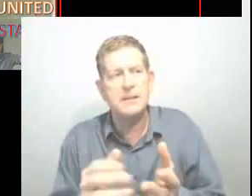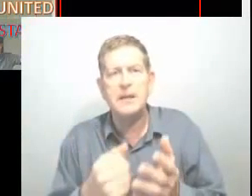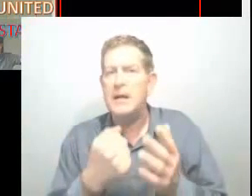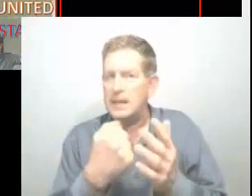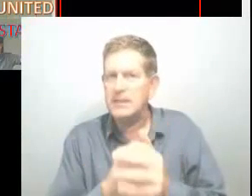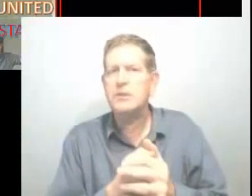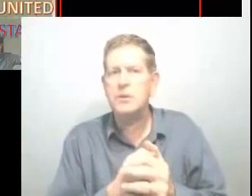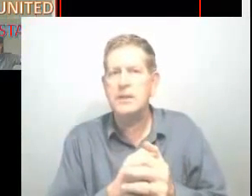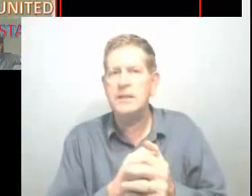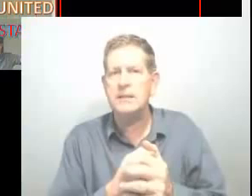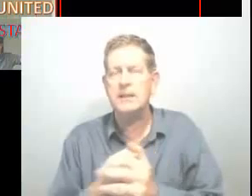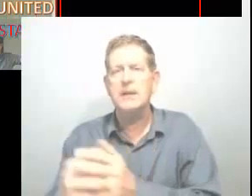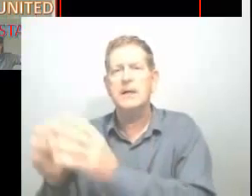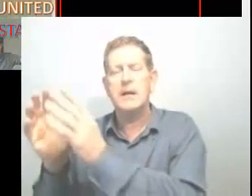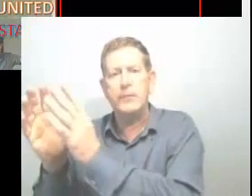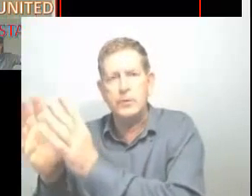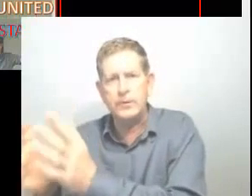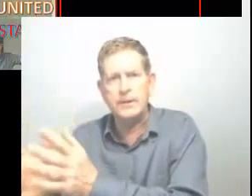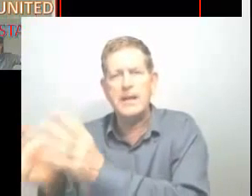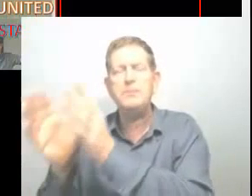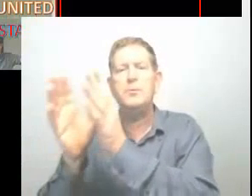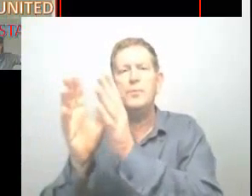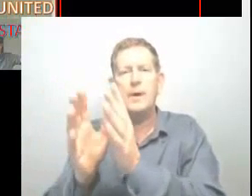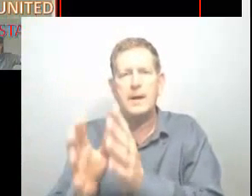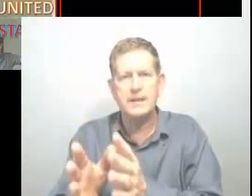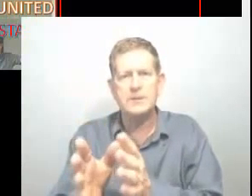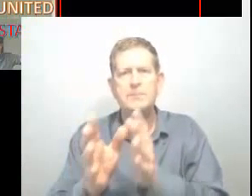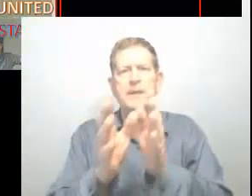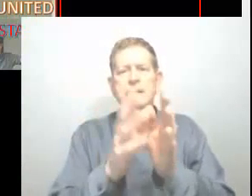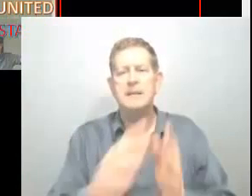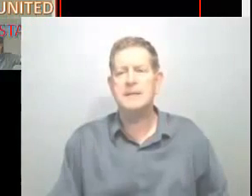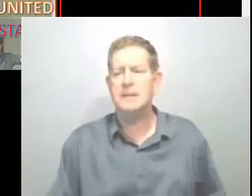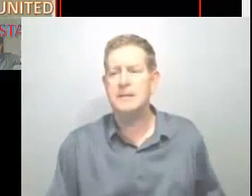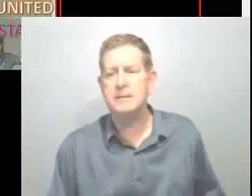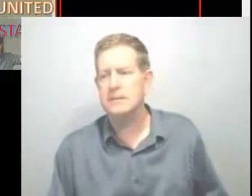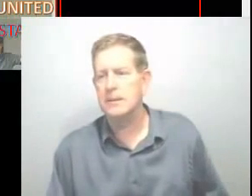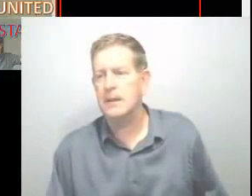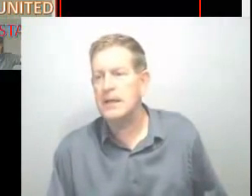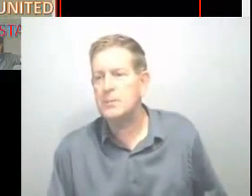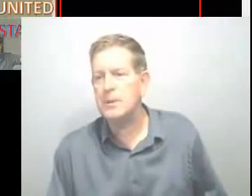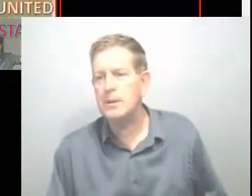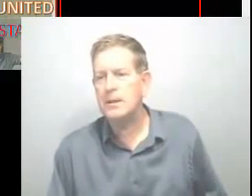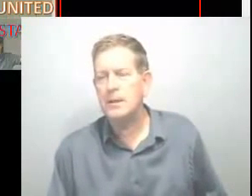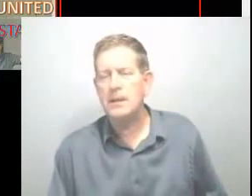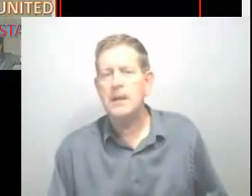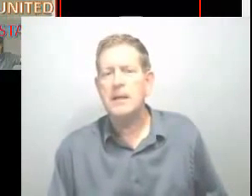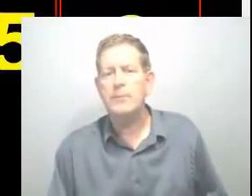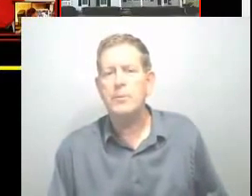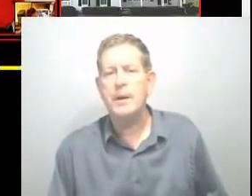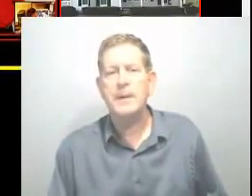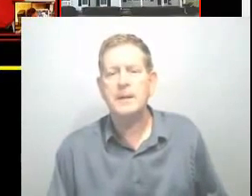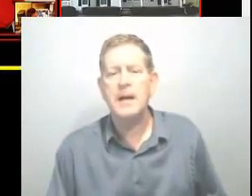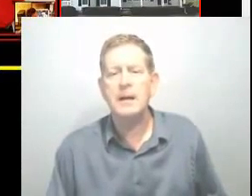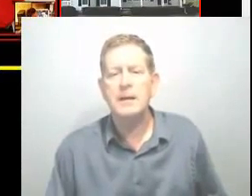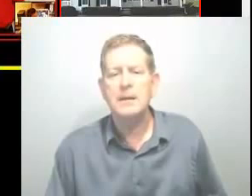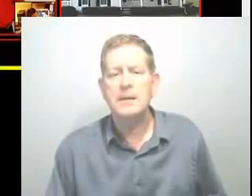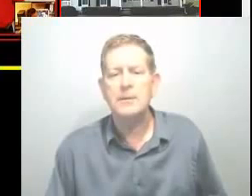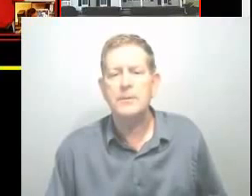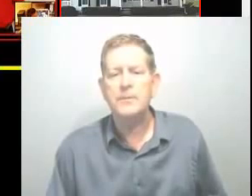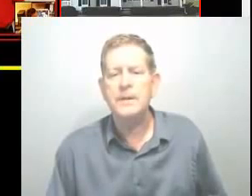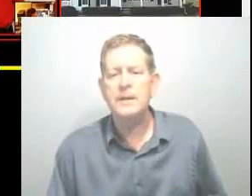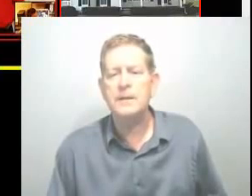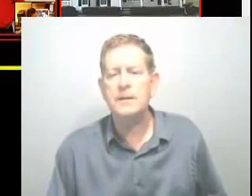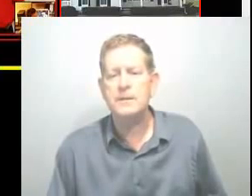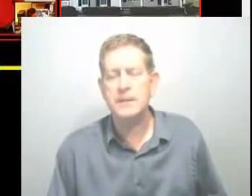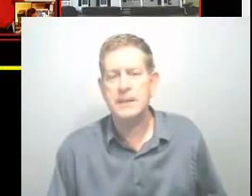être assez solide et vous devriez pouvoir respecter un rythme qui vous permettra